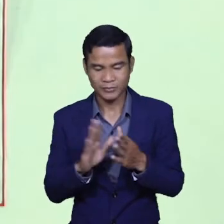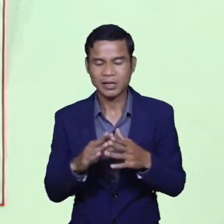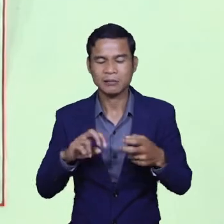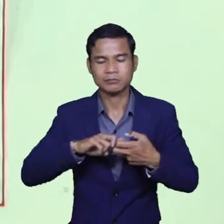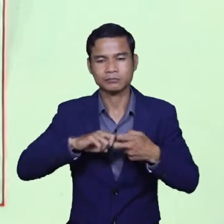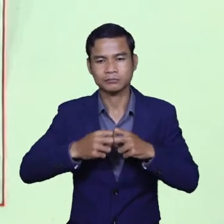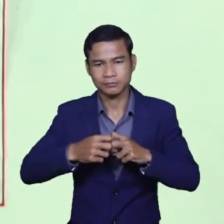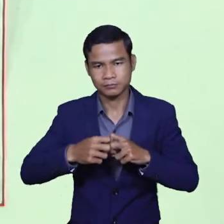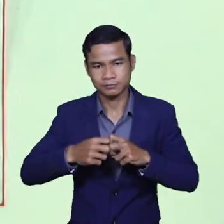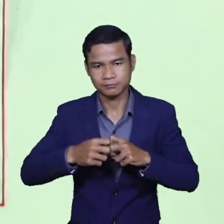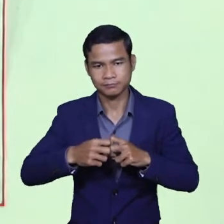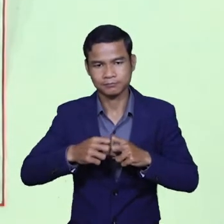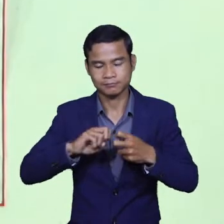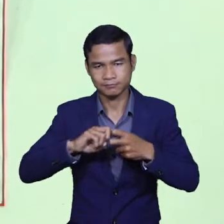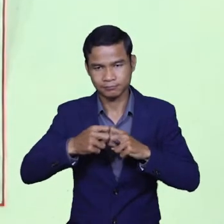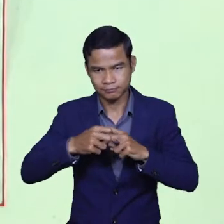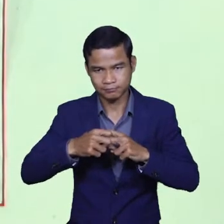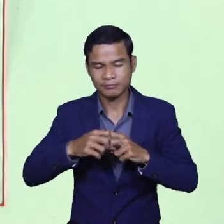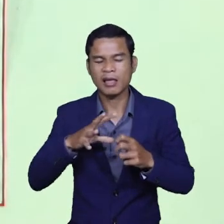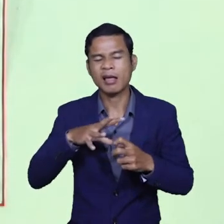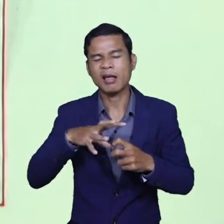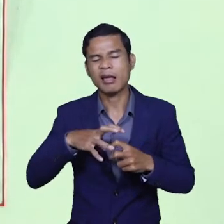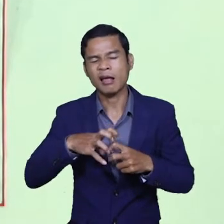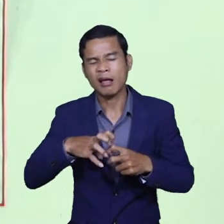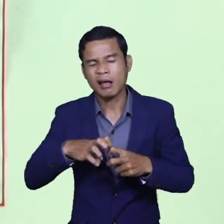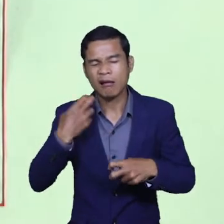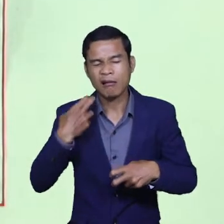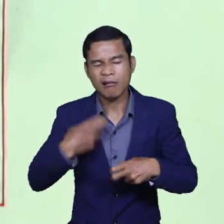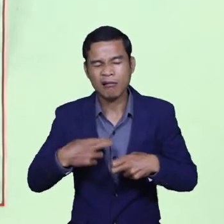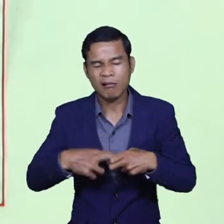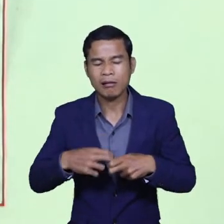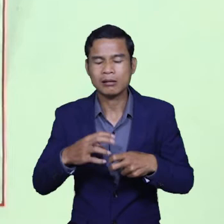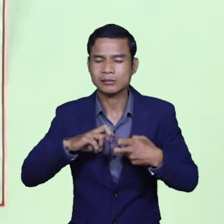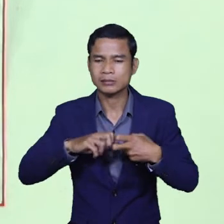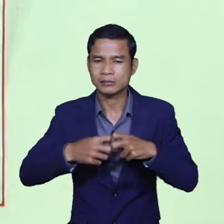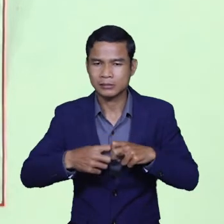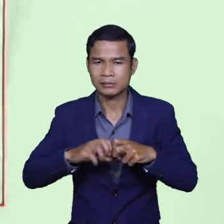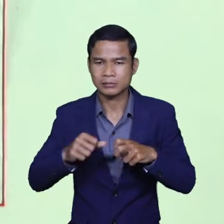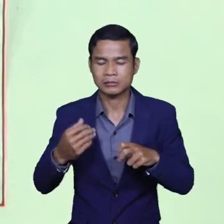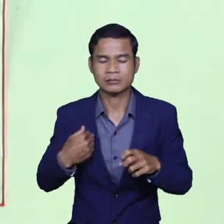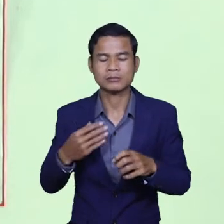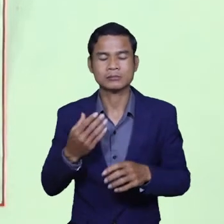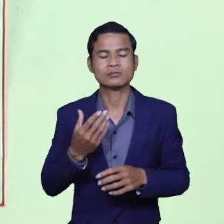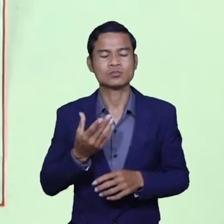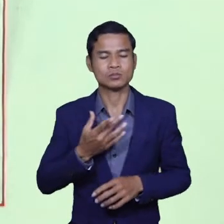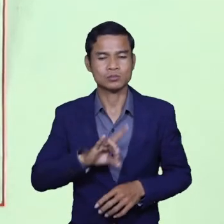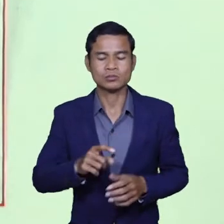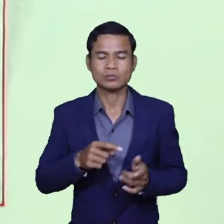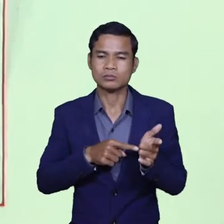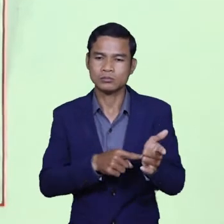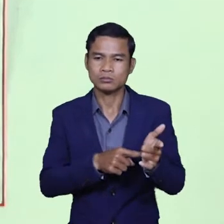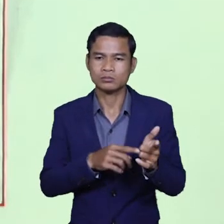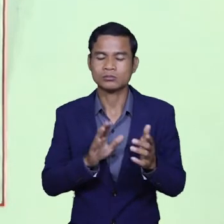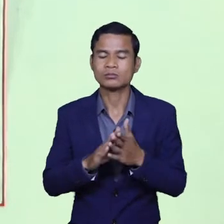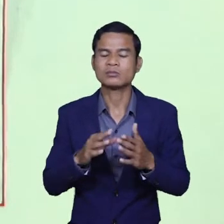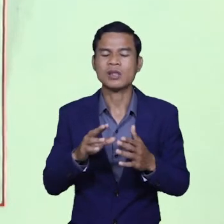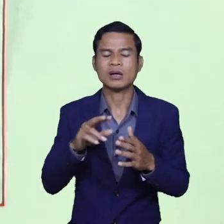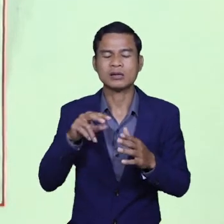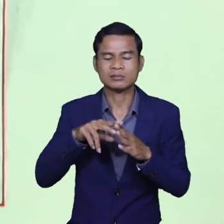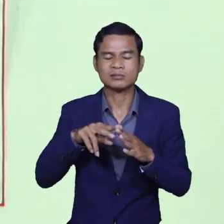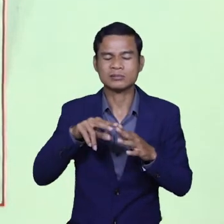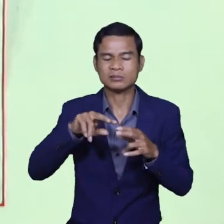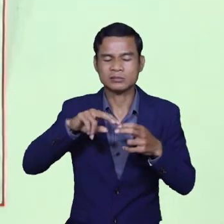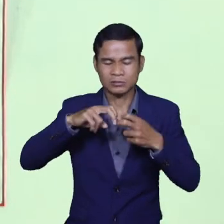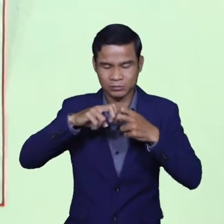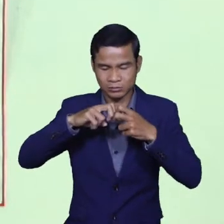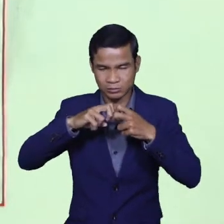ណាកូនចាគឺការឈឺនៅសន្លាក់ណាចាដែលបណ្ដាលមកពីចាការផុងចា